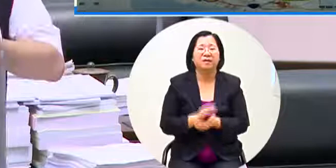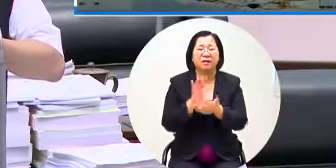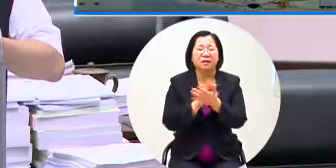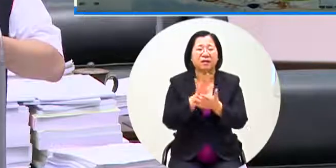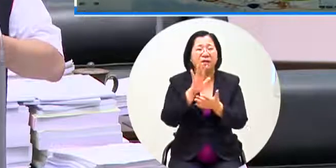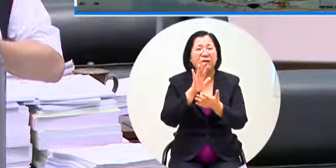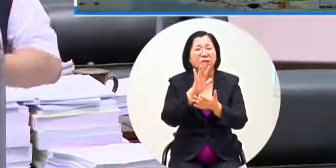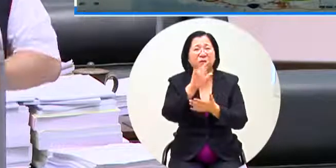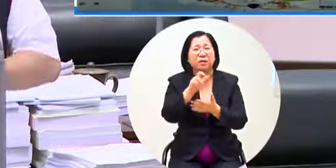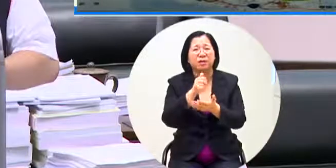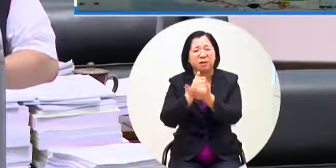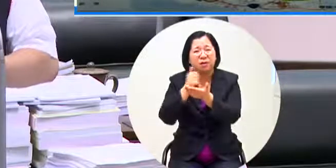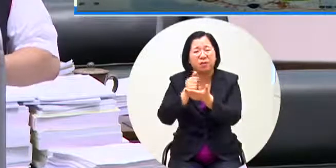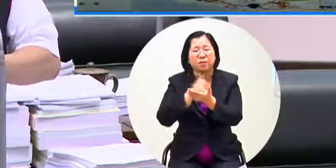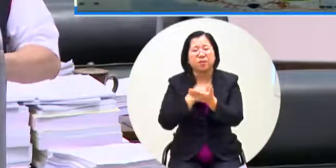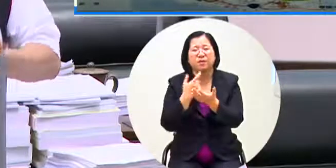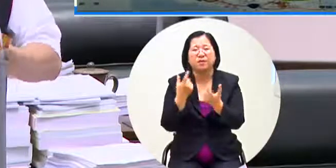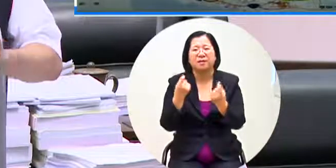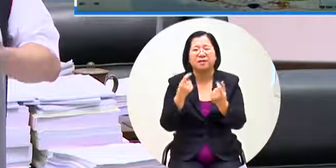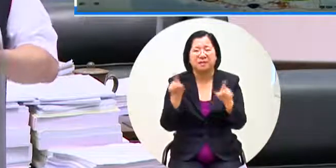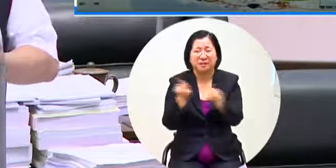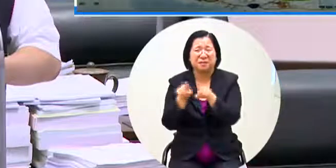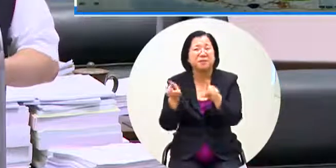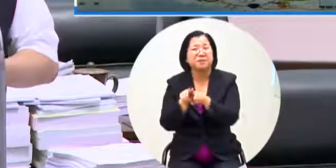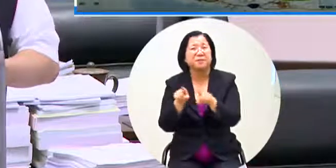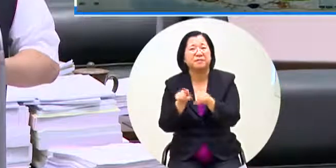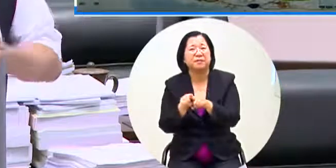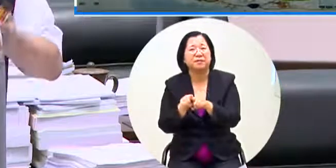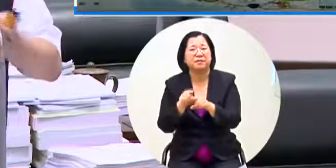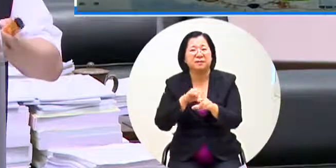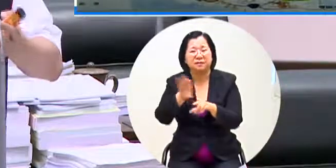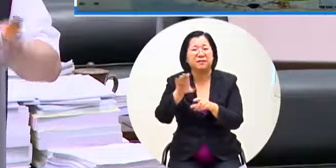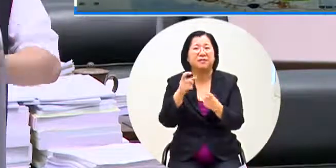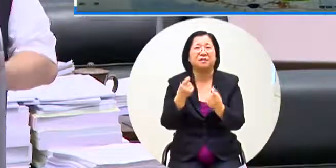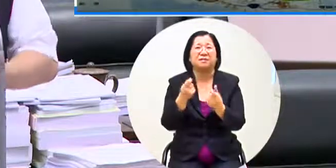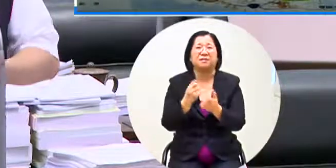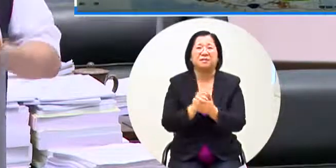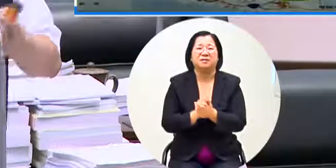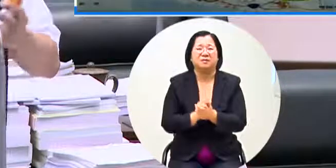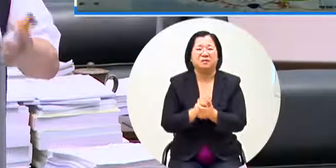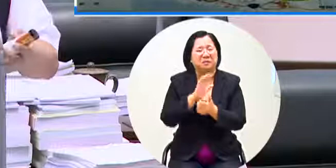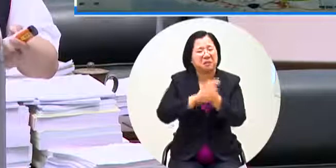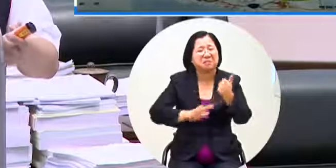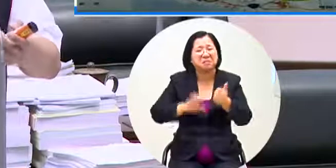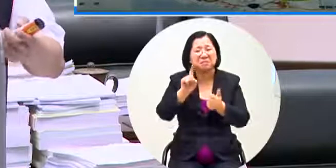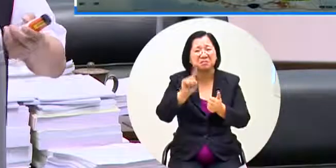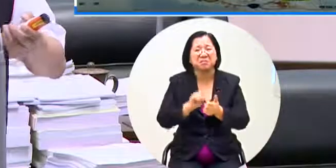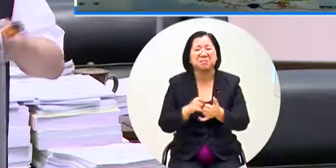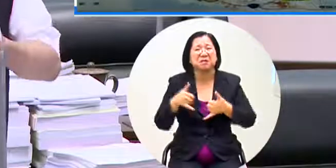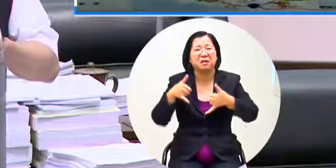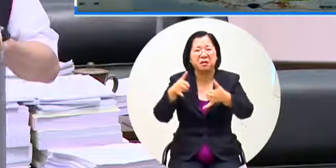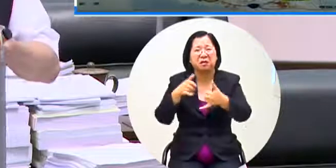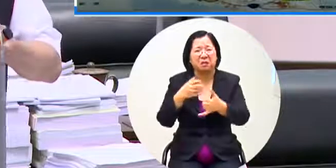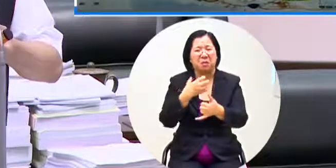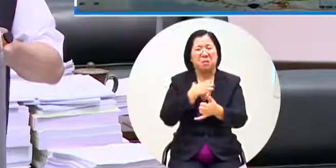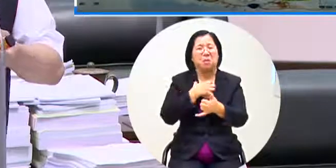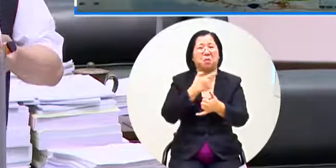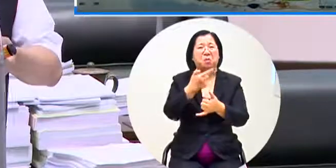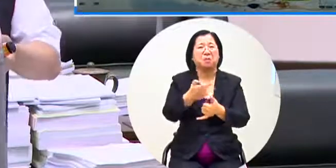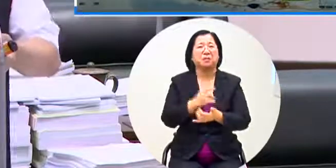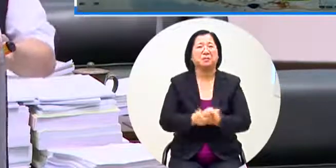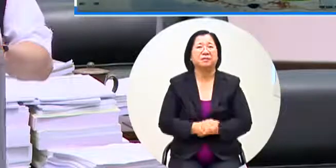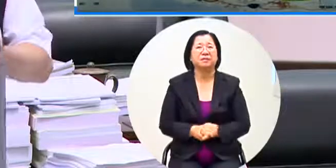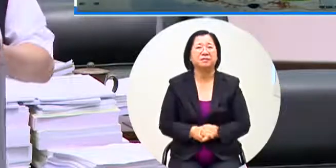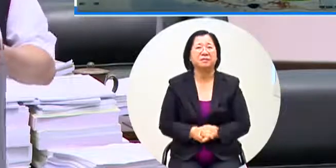驶，安尼会产生这条路危险无大紧，这条路。会造成比慢